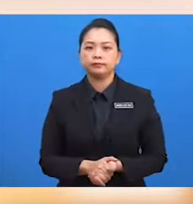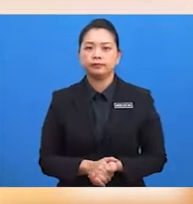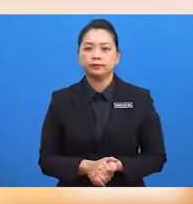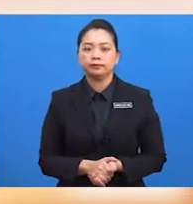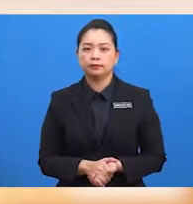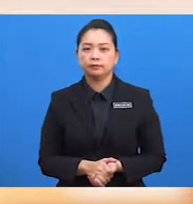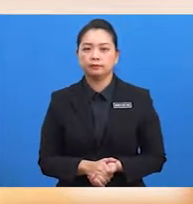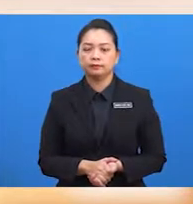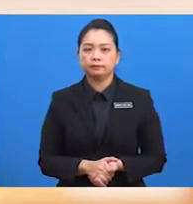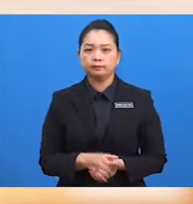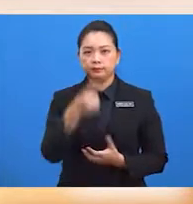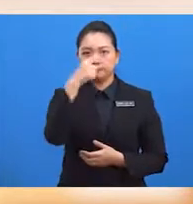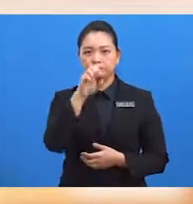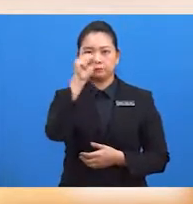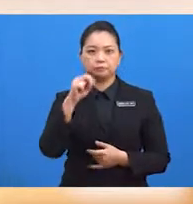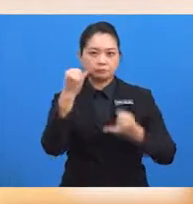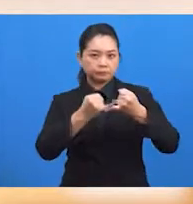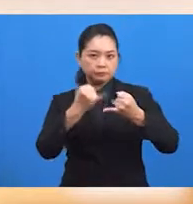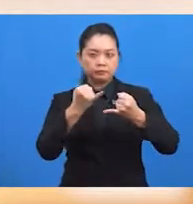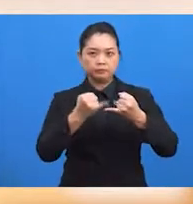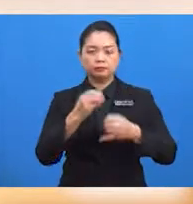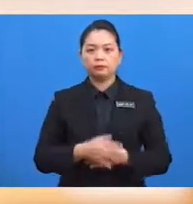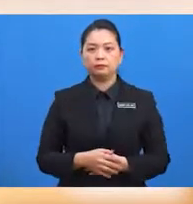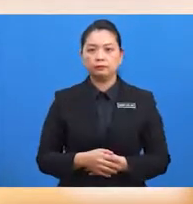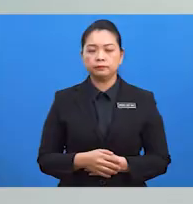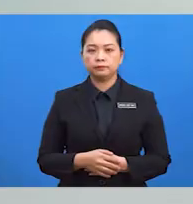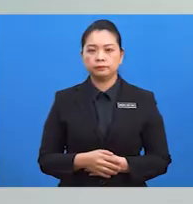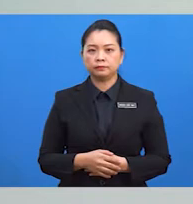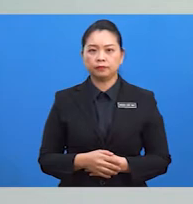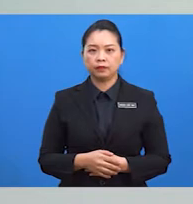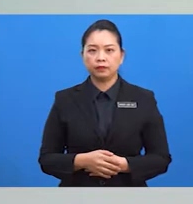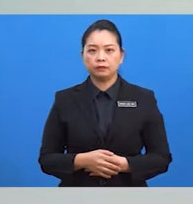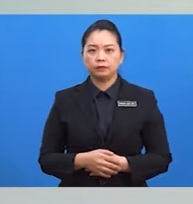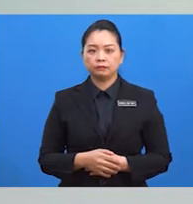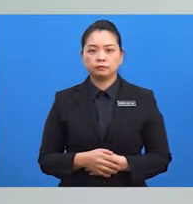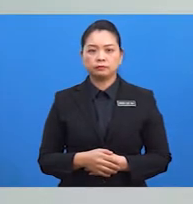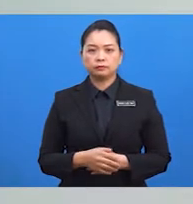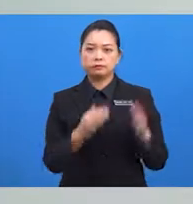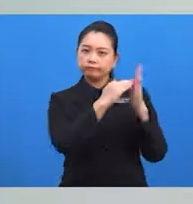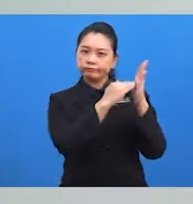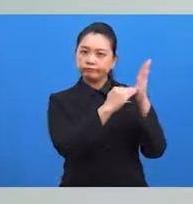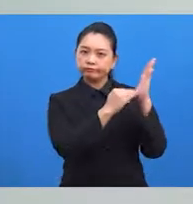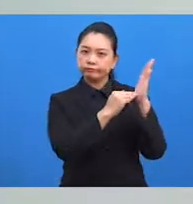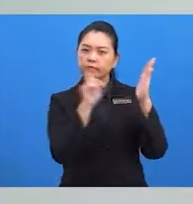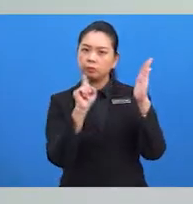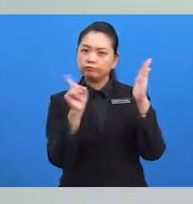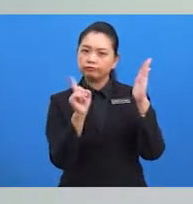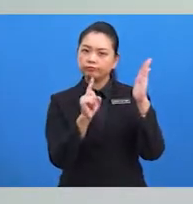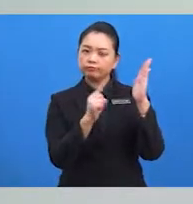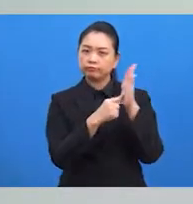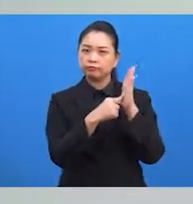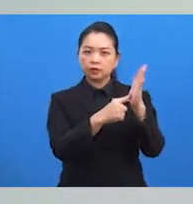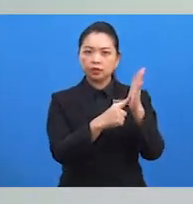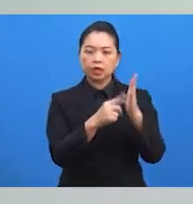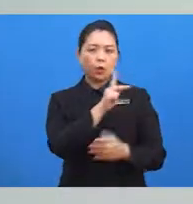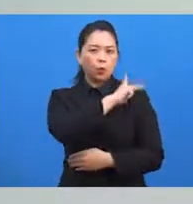untuk soal yang terakhir mengumpat antara yang berikut manakah yang menunjukkan